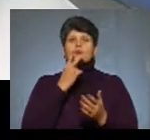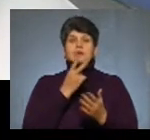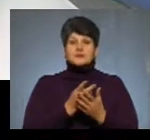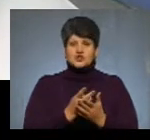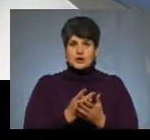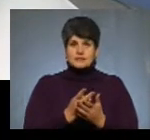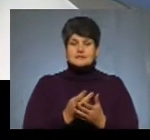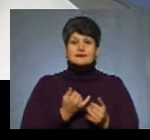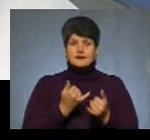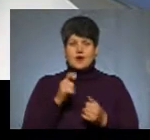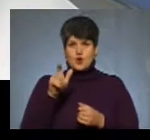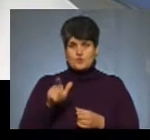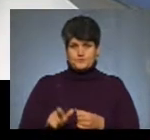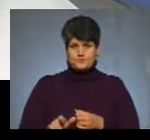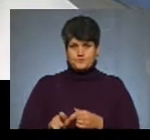для громадянина?